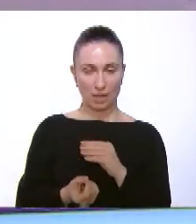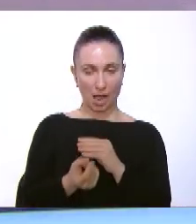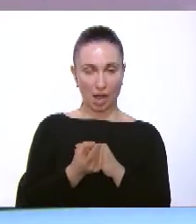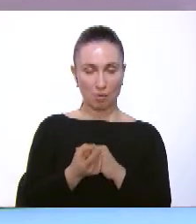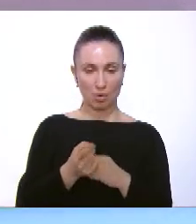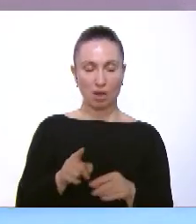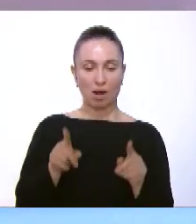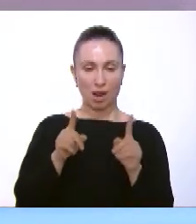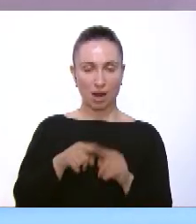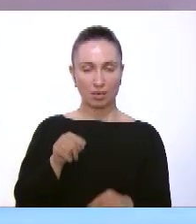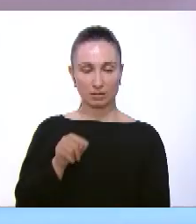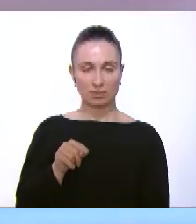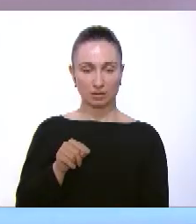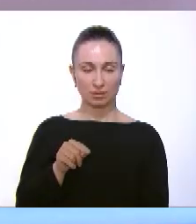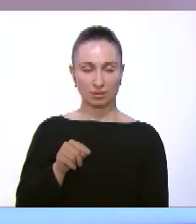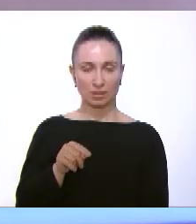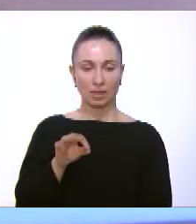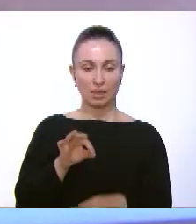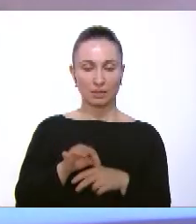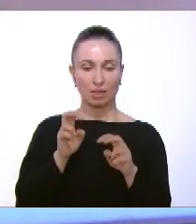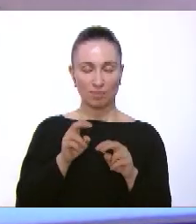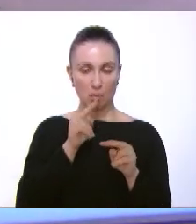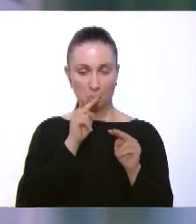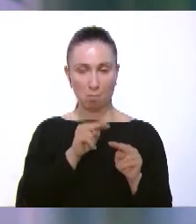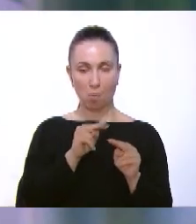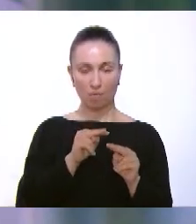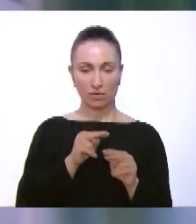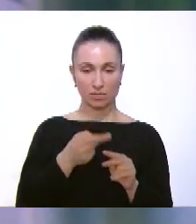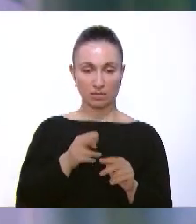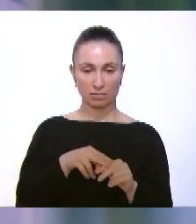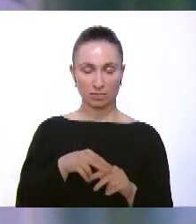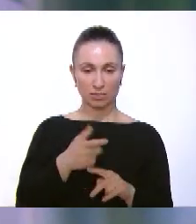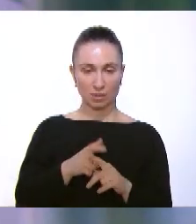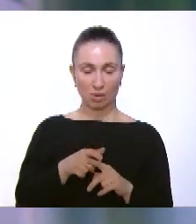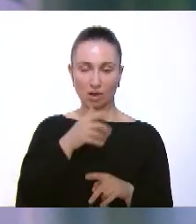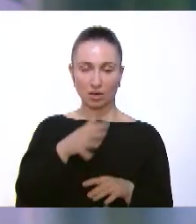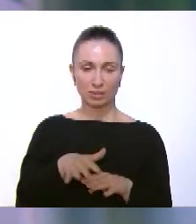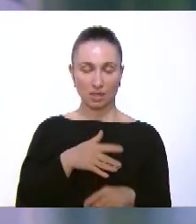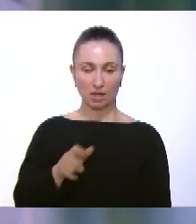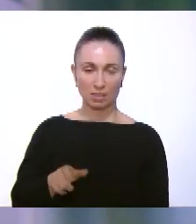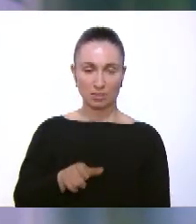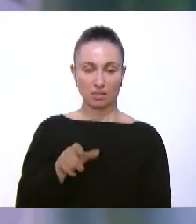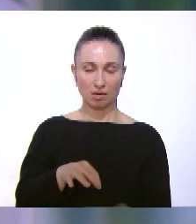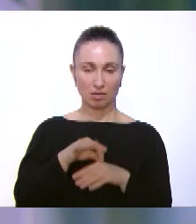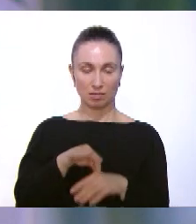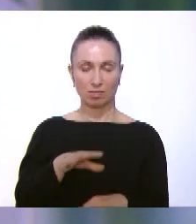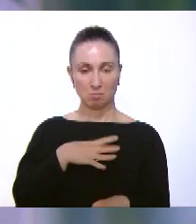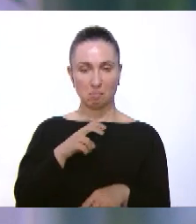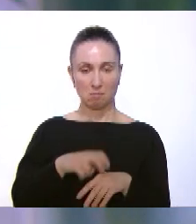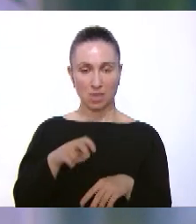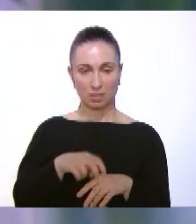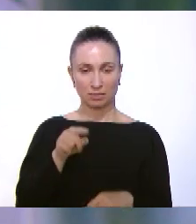აღმოჩენის, ასევე დაავადების მოვლის თვალსაზრისით. საკმაოდ გრძელი გზა გაიარა